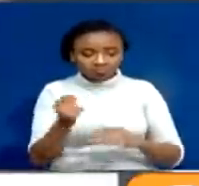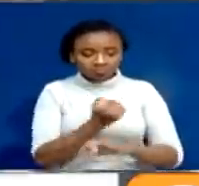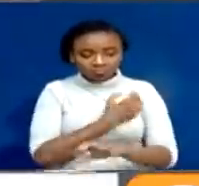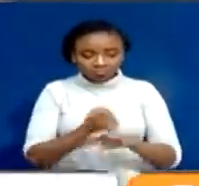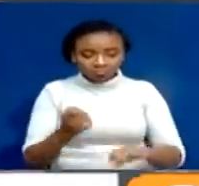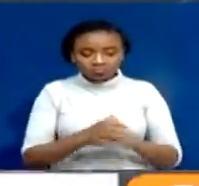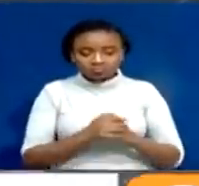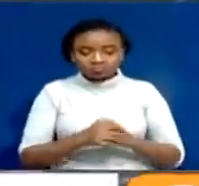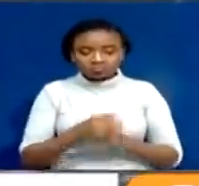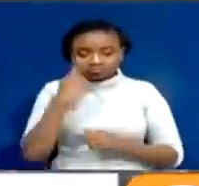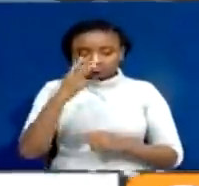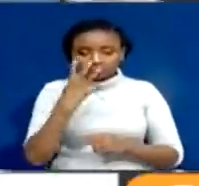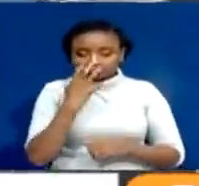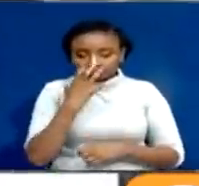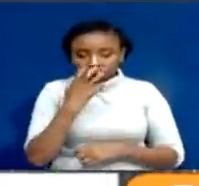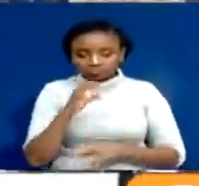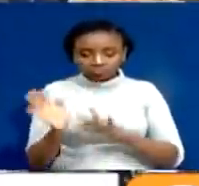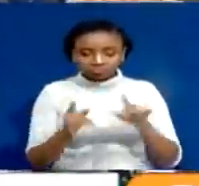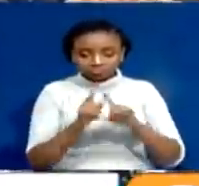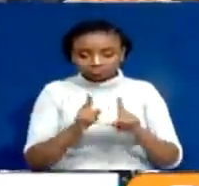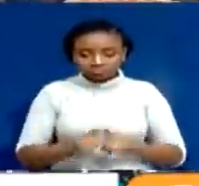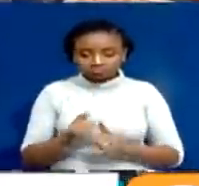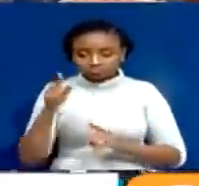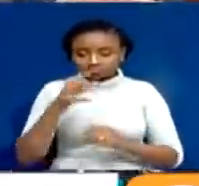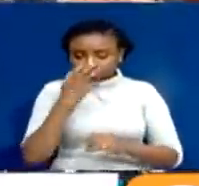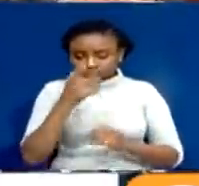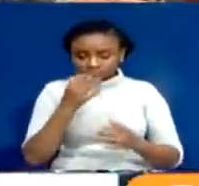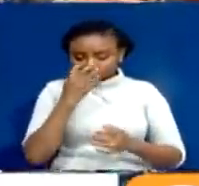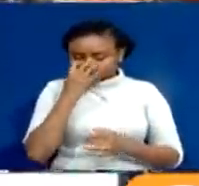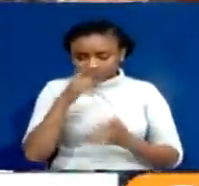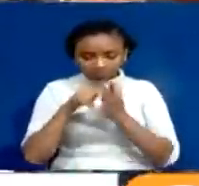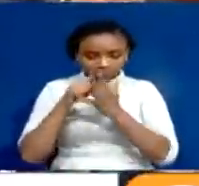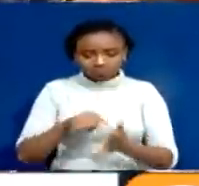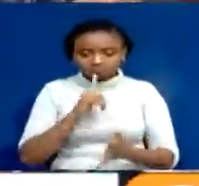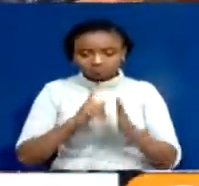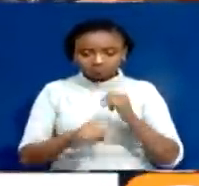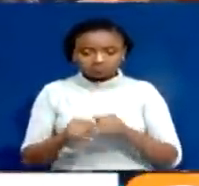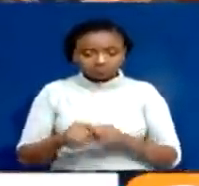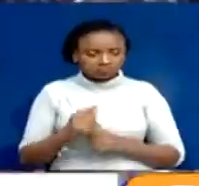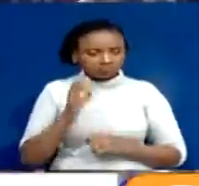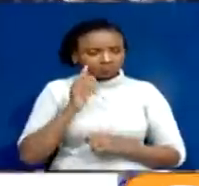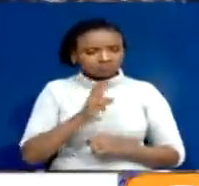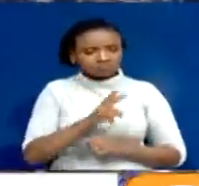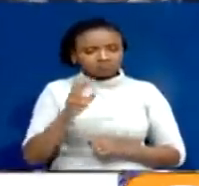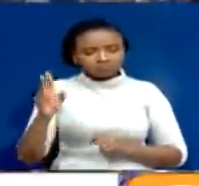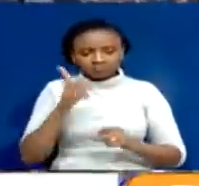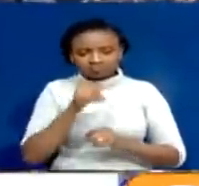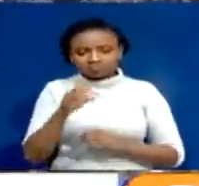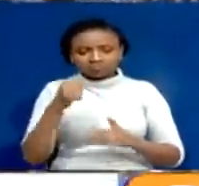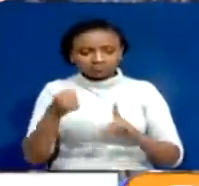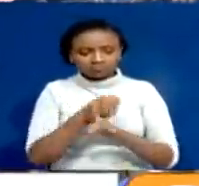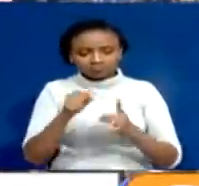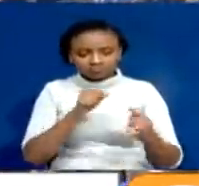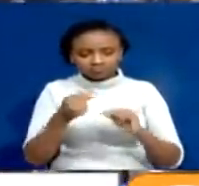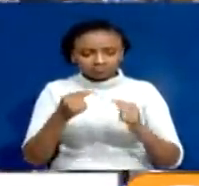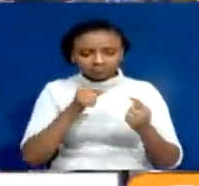chama cha chungwa na kinara wa ODM Raila Odinga, Ruto alisisitiza kutotishika kwake na vurugu zilizoshuhudiwa kwenye kampeni zake katika